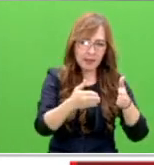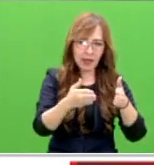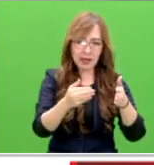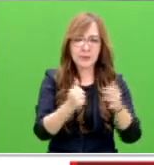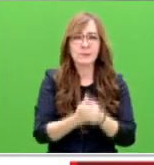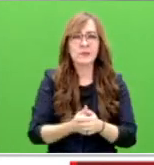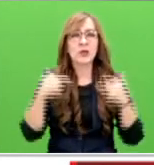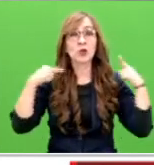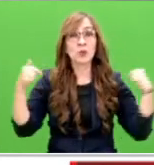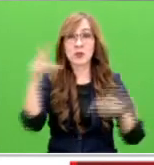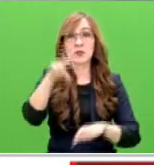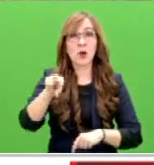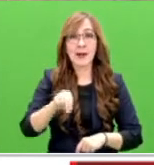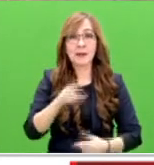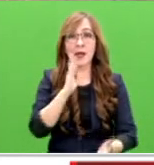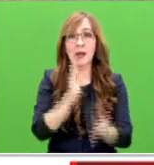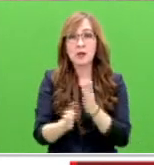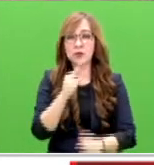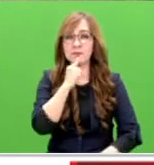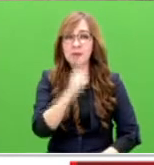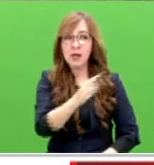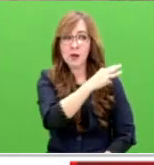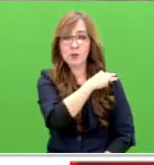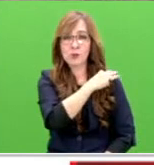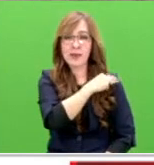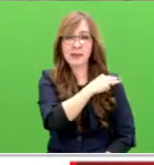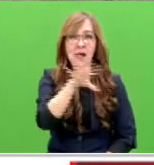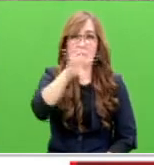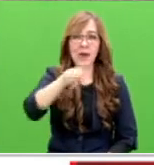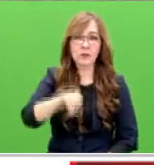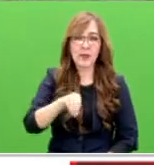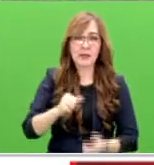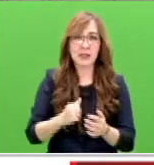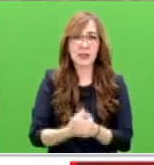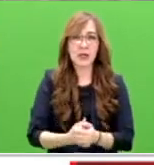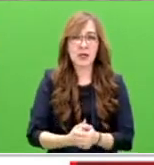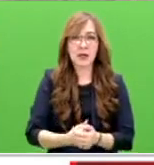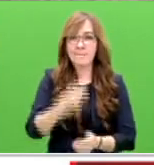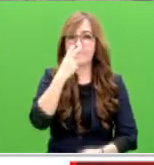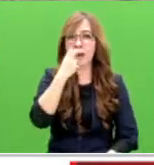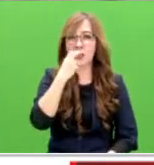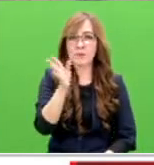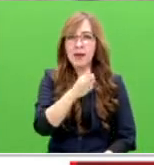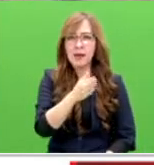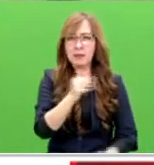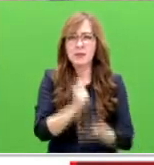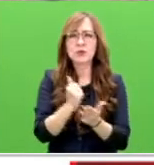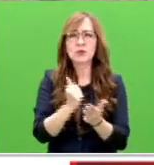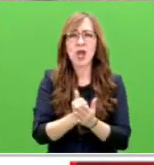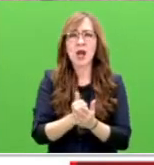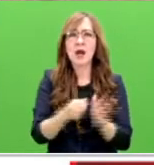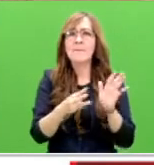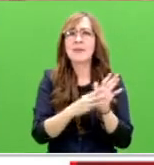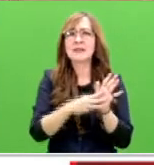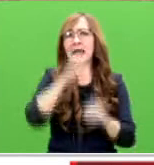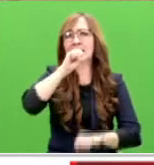yang memberikan arahan langsung kepada Bupati Kabupaten Bandung Barat. Sebenarnya seperti apa permasalahan sampah di area Bandung Raya